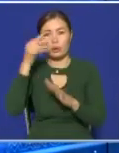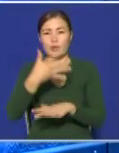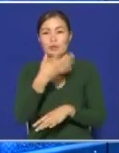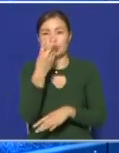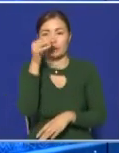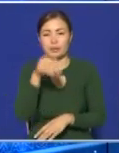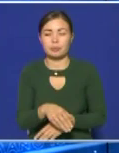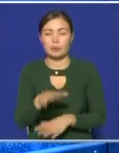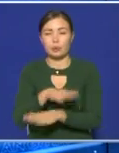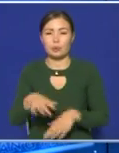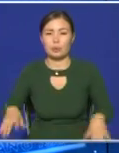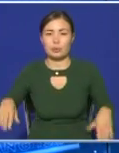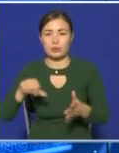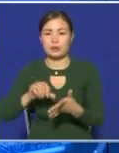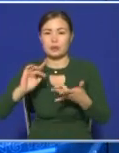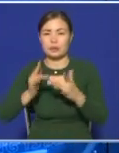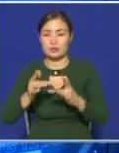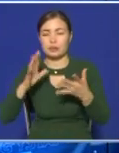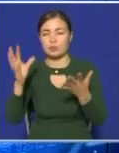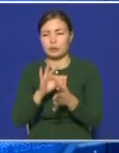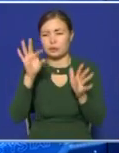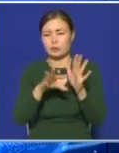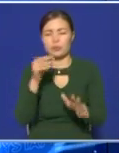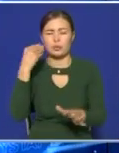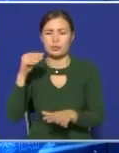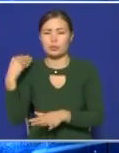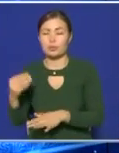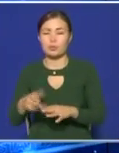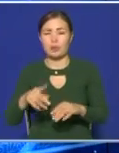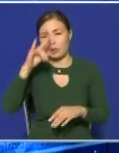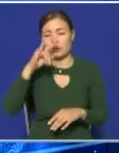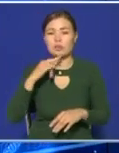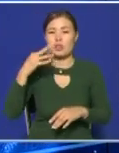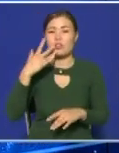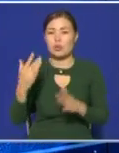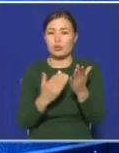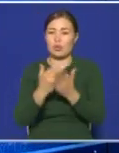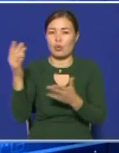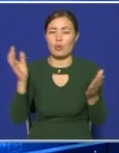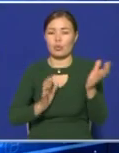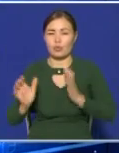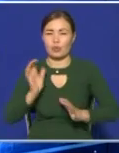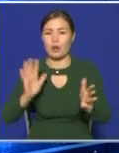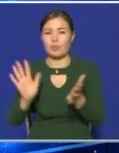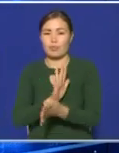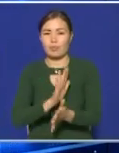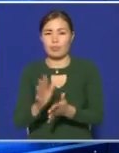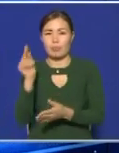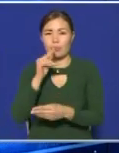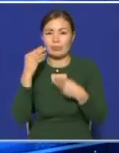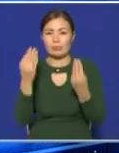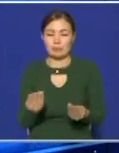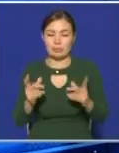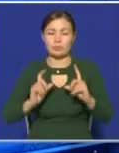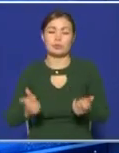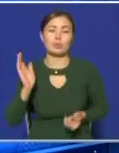мың оқушы қатысуда. Сайдың тасында іріктелген үздіктер Қазақстанның және шетелдің жоғарғы оқу орындарында тегін оқуға жолдама